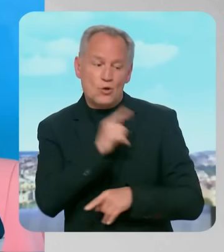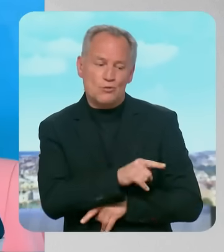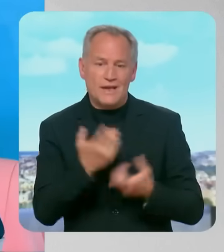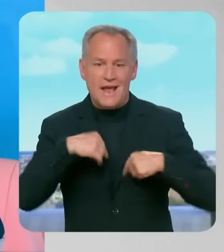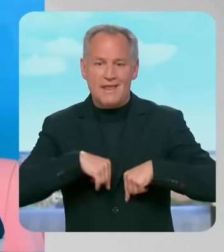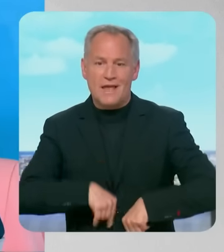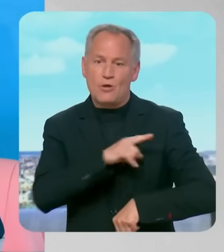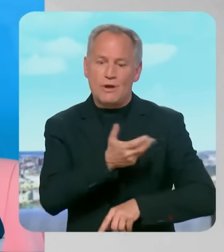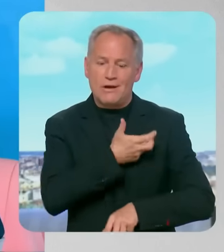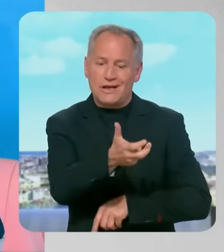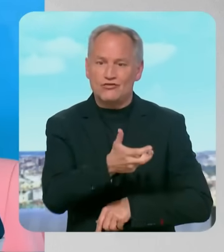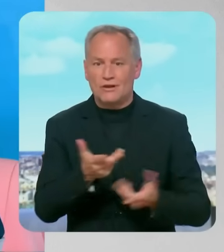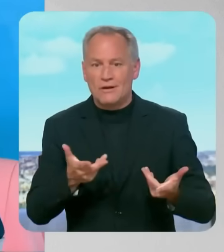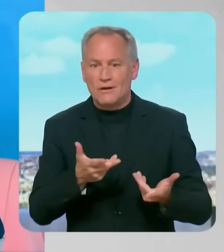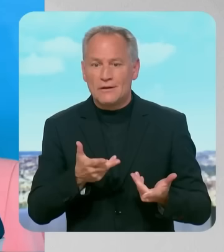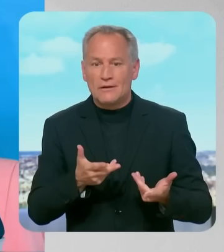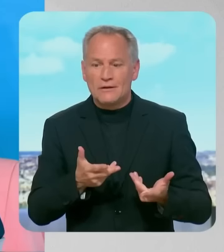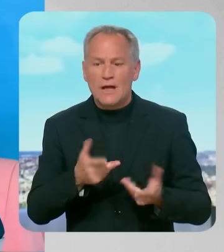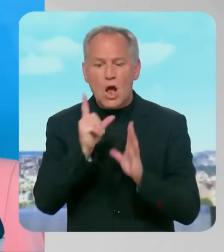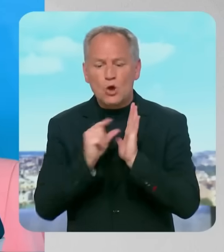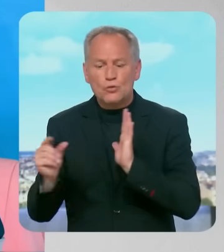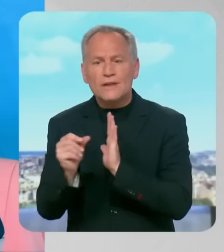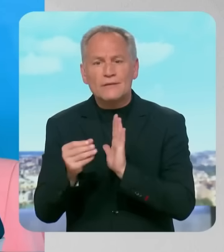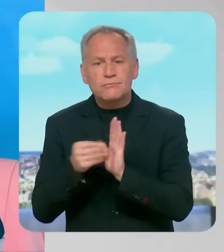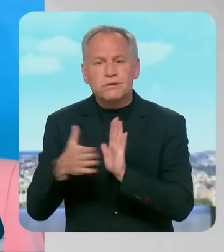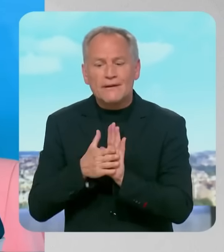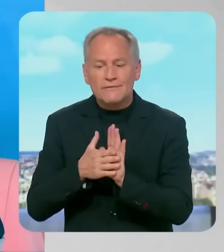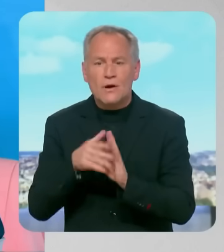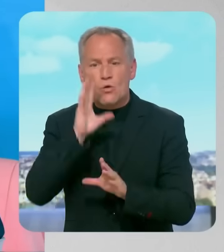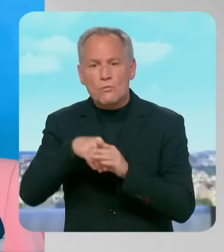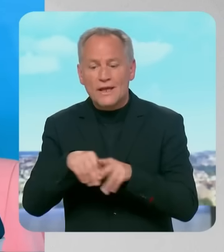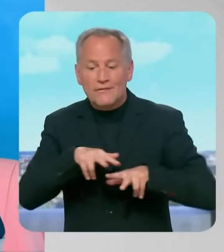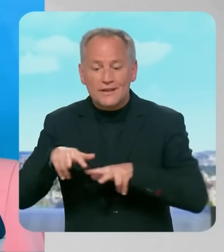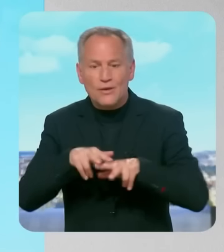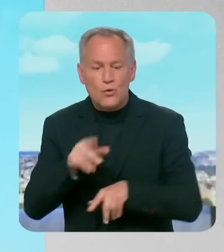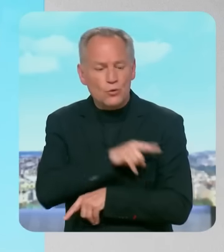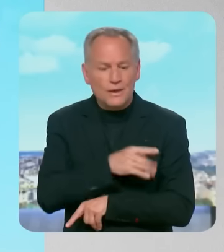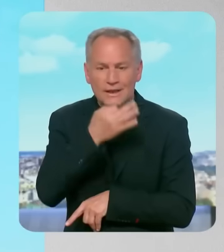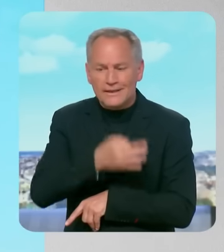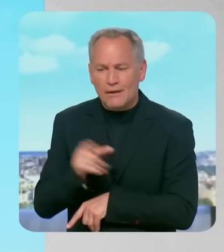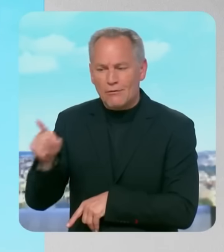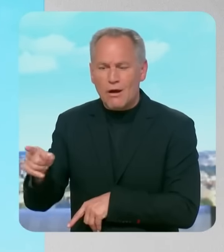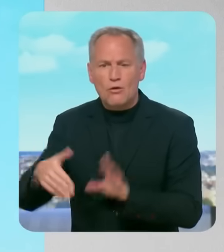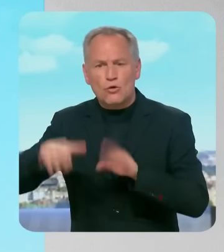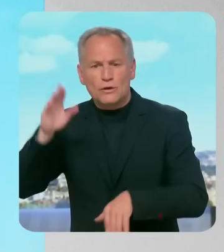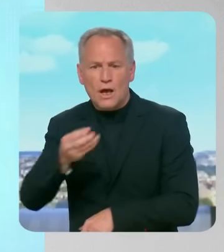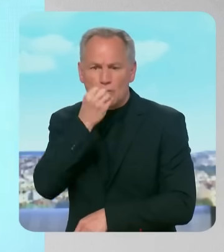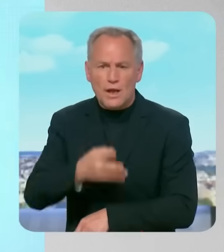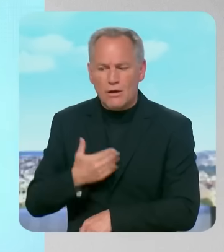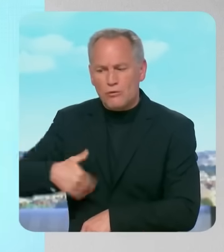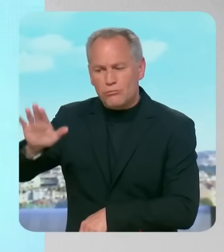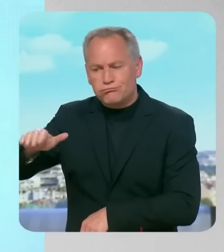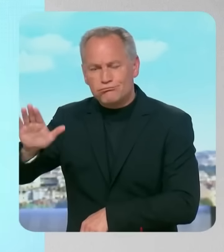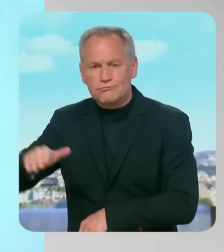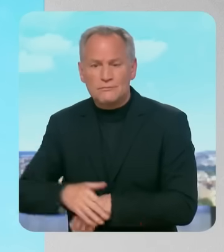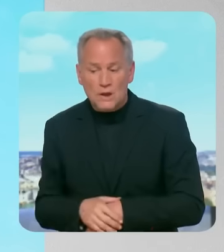l'État. Le tweet dont vous parlez, avec la vidéo dont vous parlez, où il dit on a une bonne candidate en lui tapant sur l'épaule. C'est sa candidate, c'est lui qui l'a choisi. Il